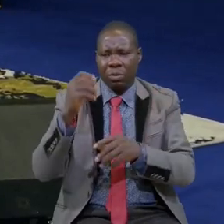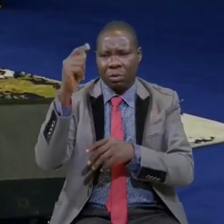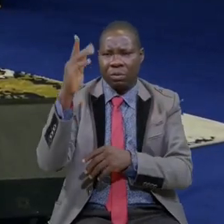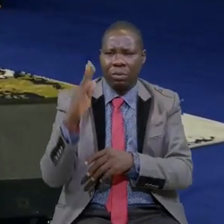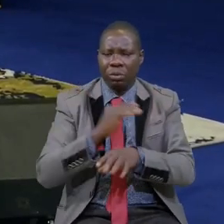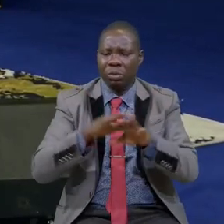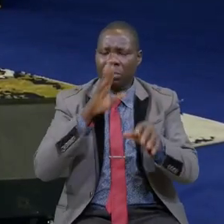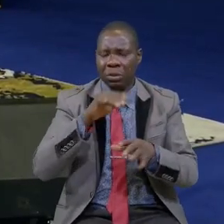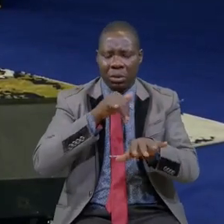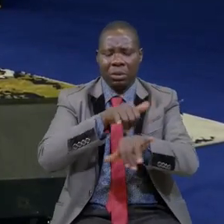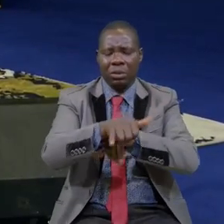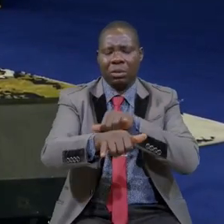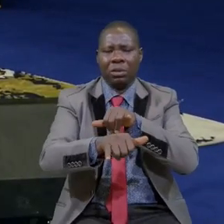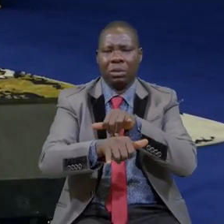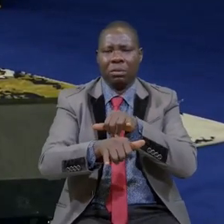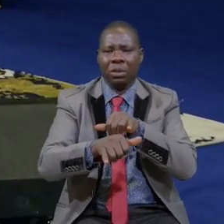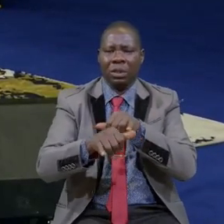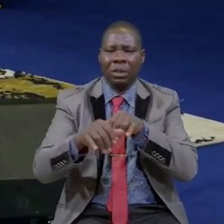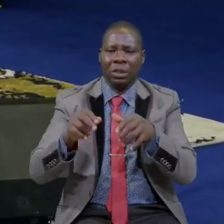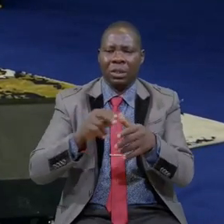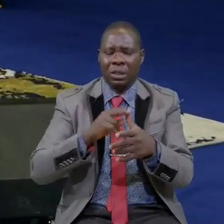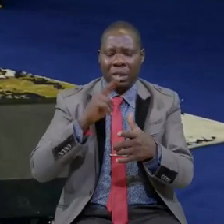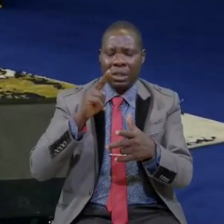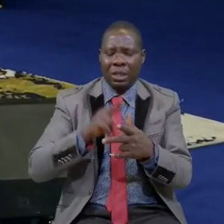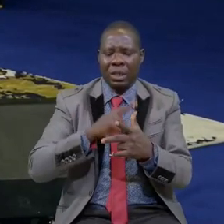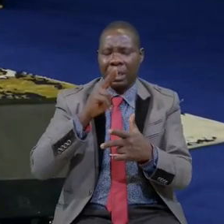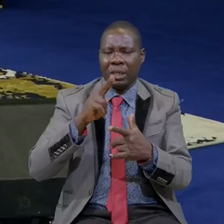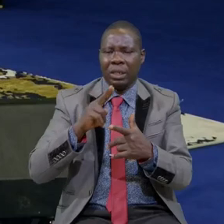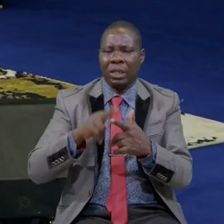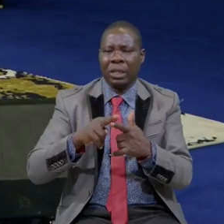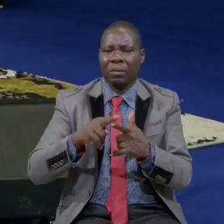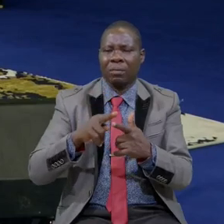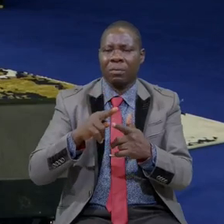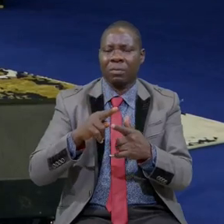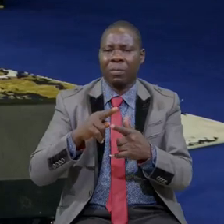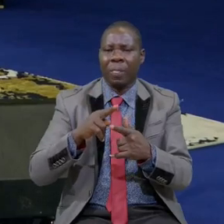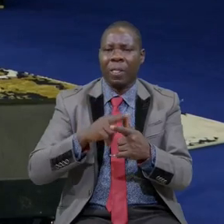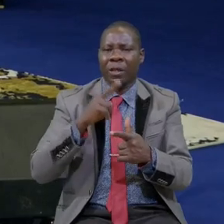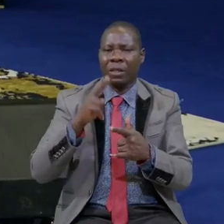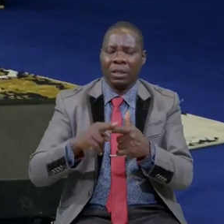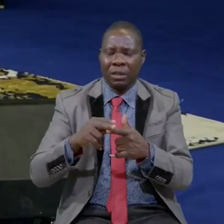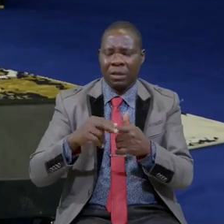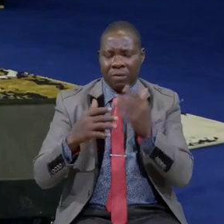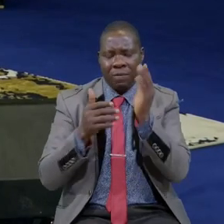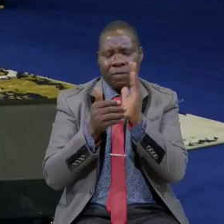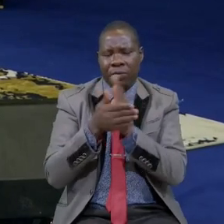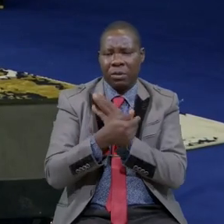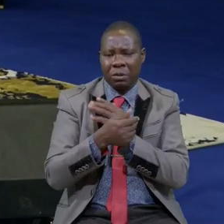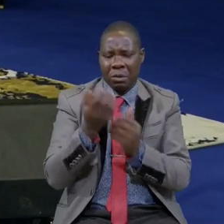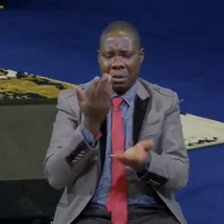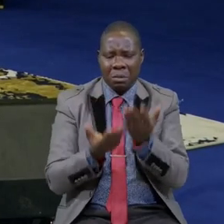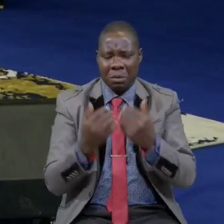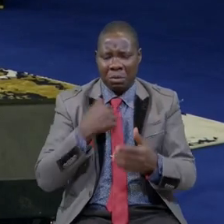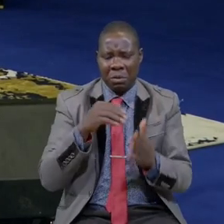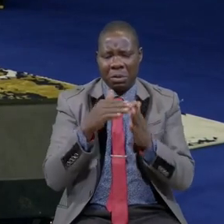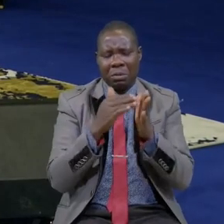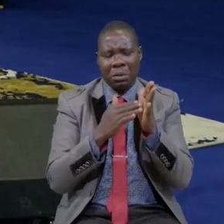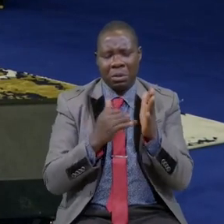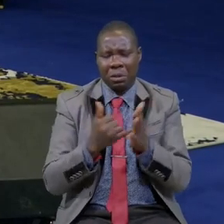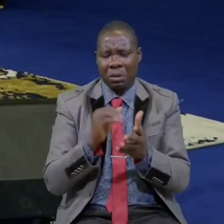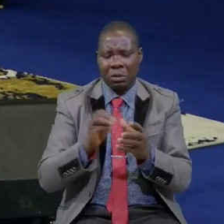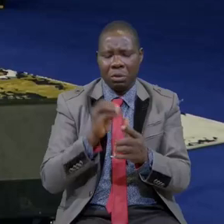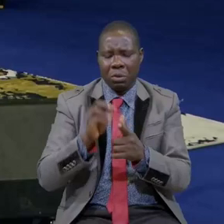pas, ni les impudiques que nous mentionnons sans ou pas, c'est écrit avant notre